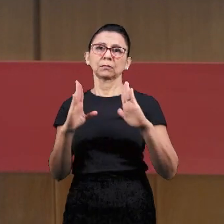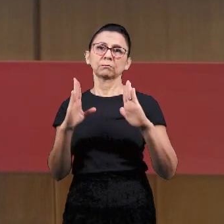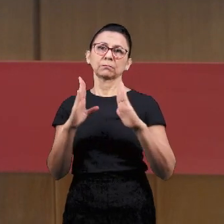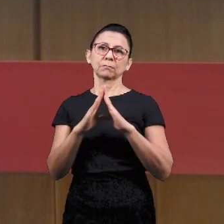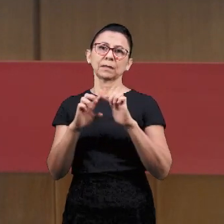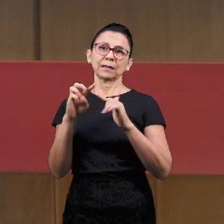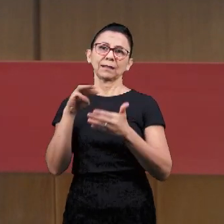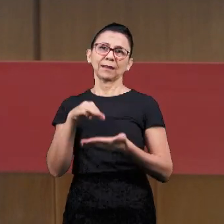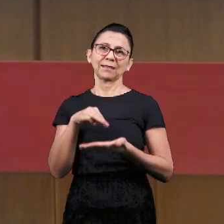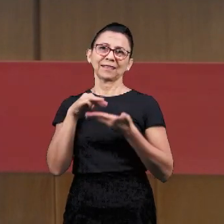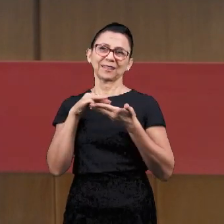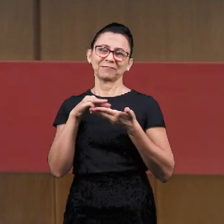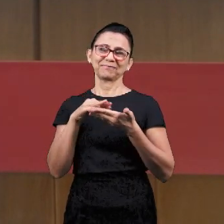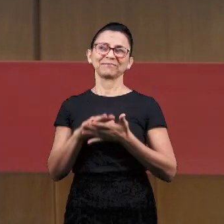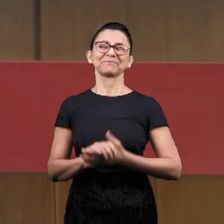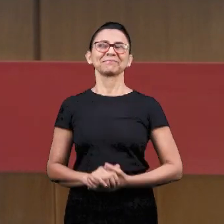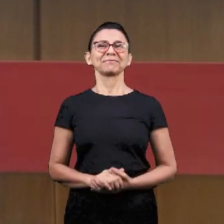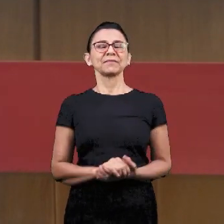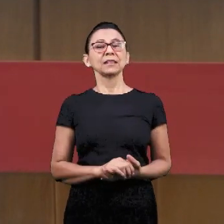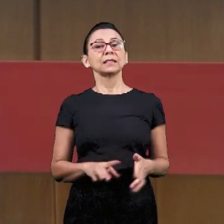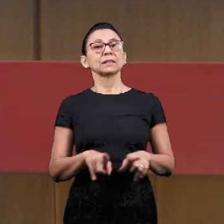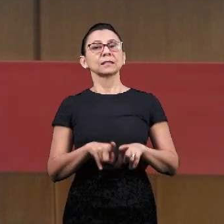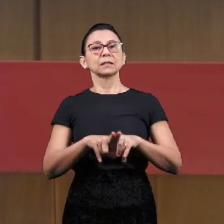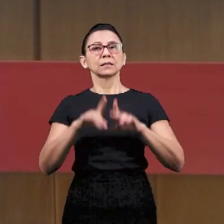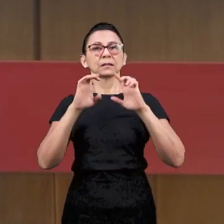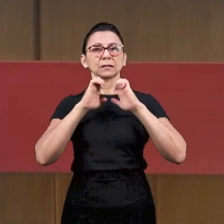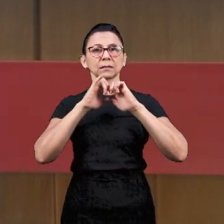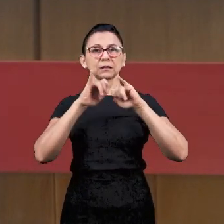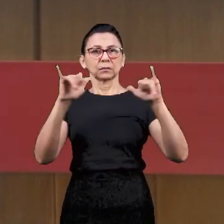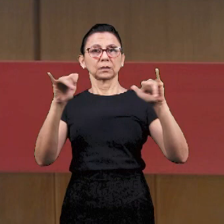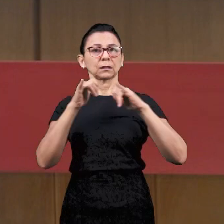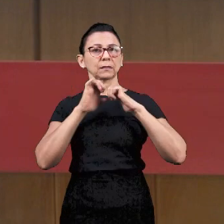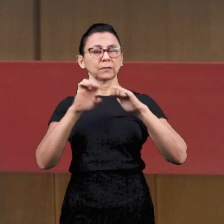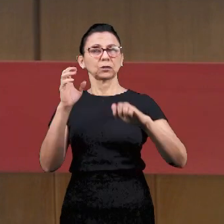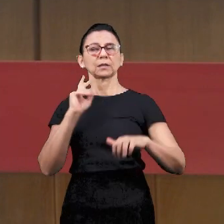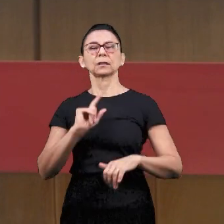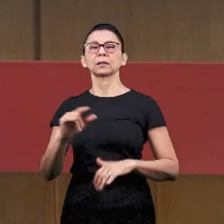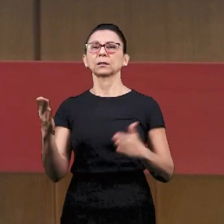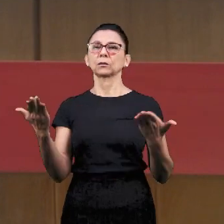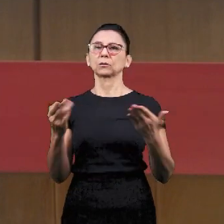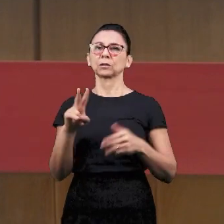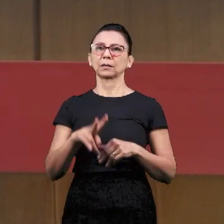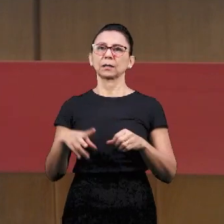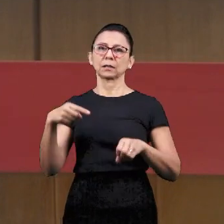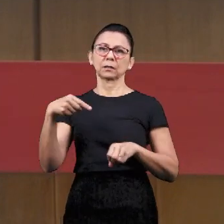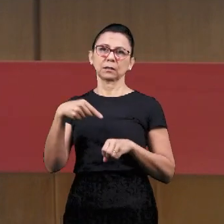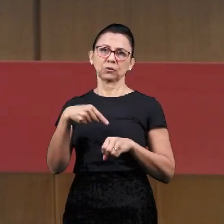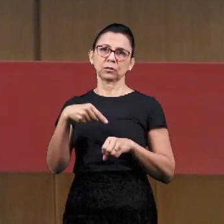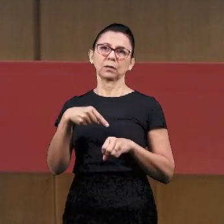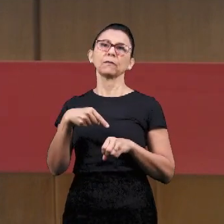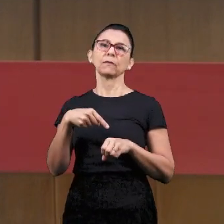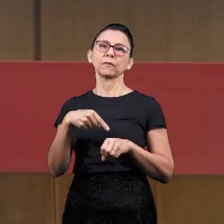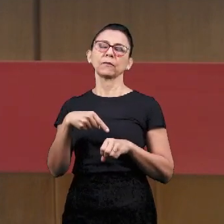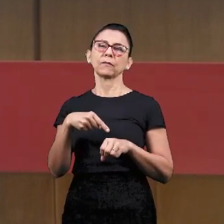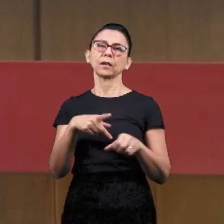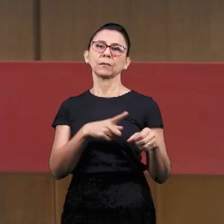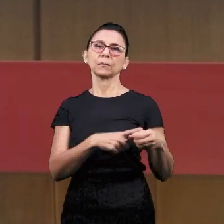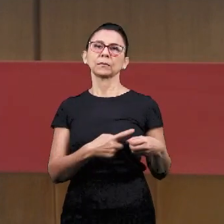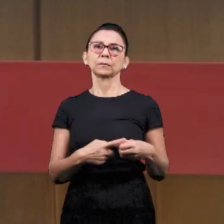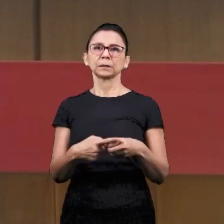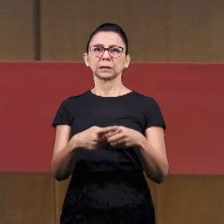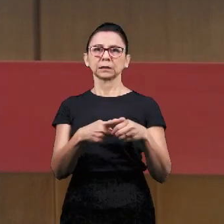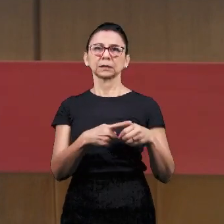fin, la programmation annonçant l'Évangile éternel. Aujourd'hui à 14 h, à travers la Rede TV, pour les villes